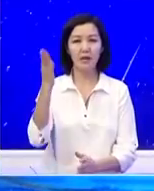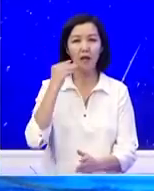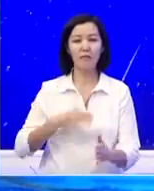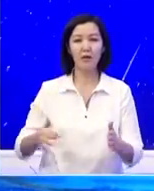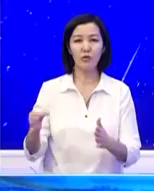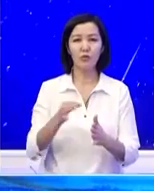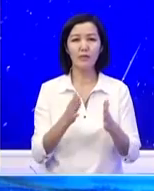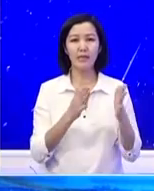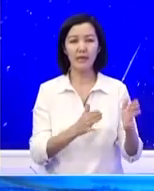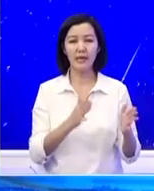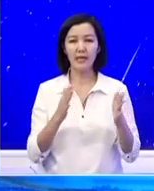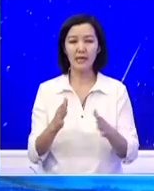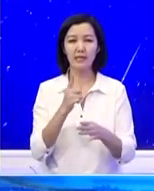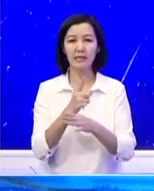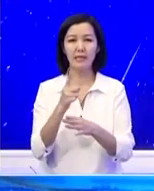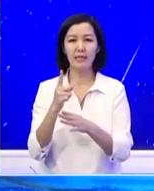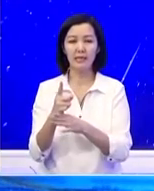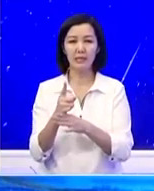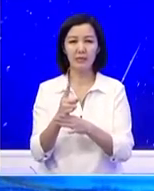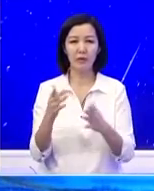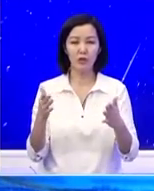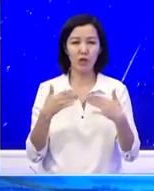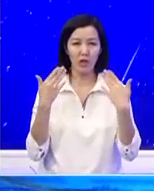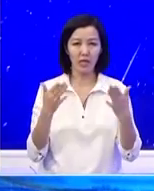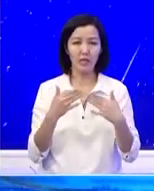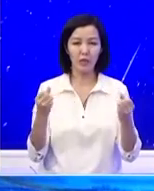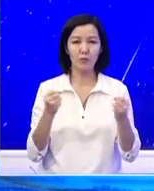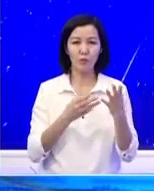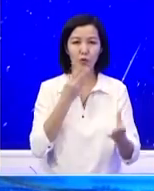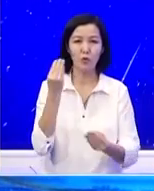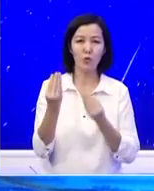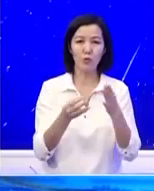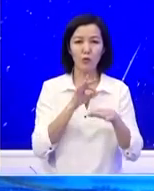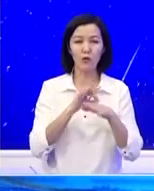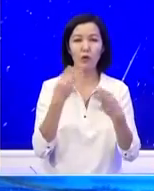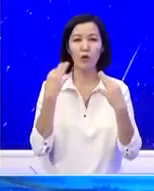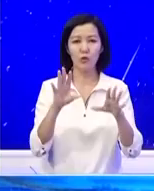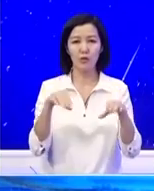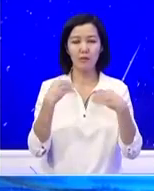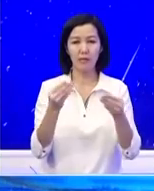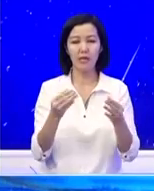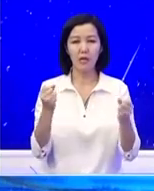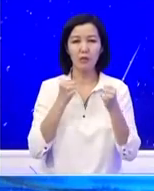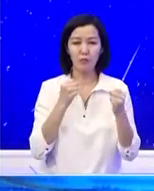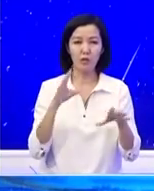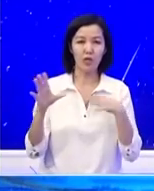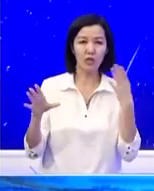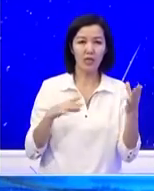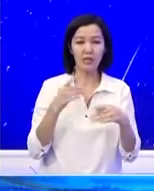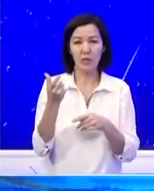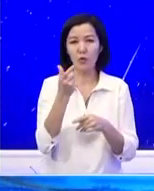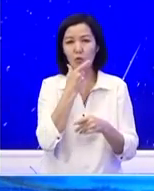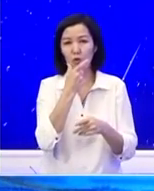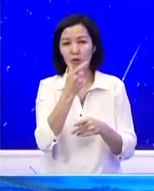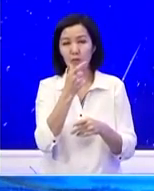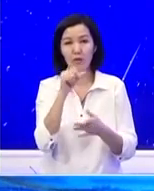Алматы облысында карантин режимі кезең-кезеңмен жеңілдетіліп, спорттық ойындар өткізілуге рұқсат берілді. Тек спорттық жарыстар